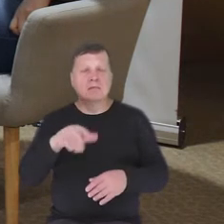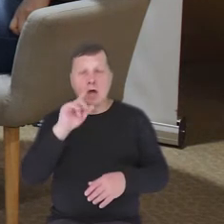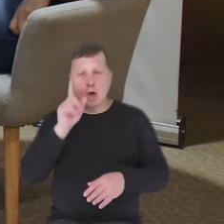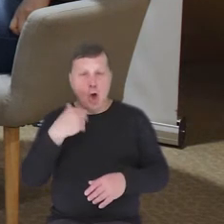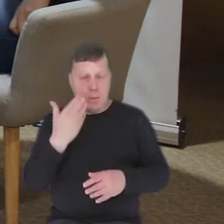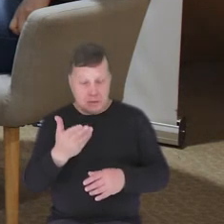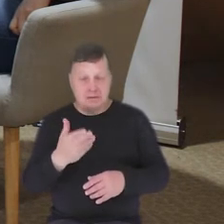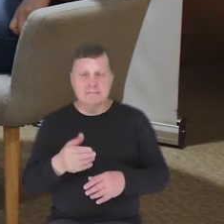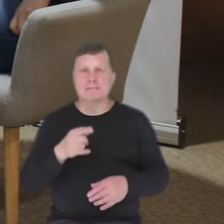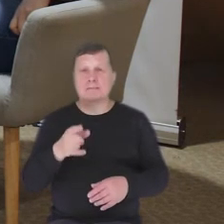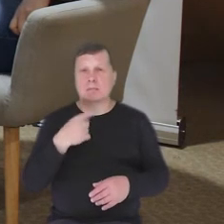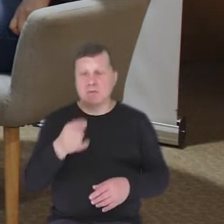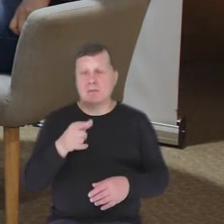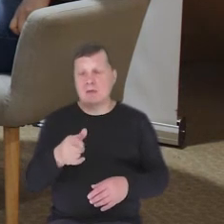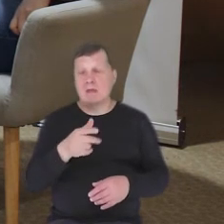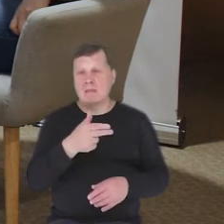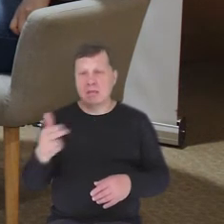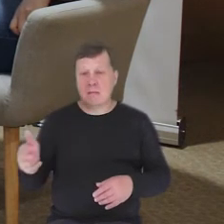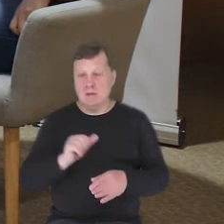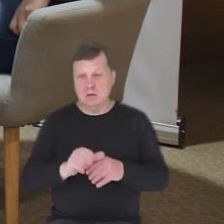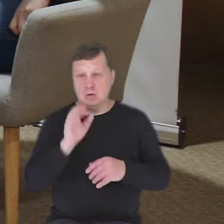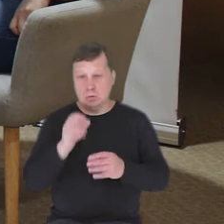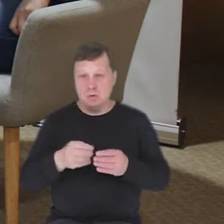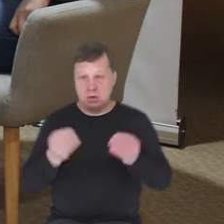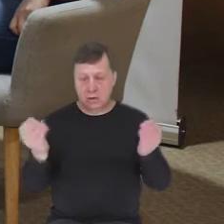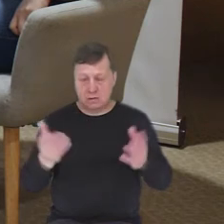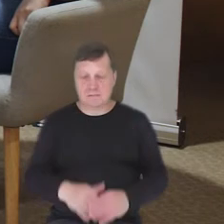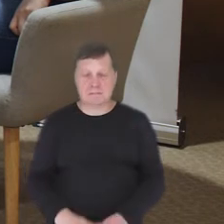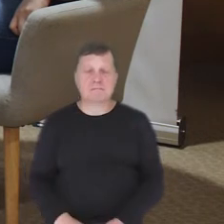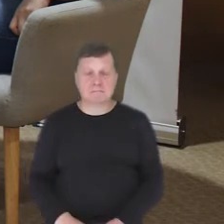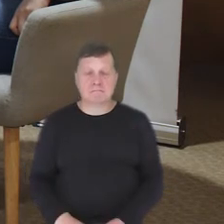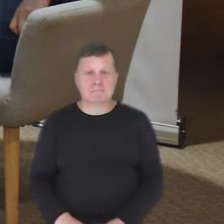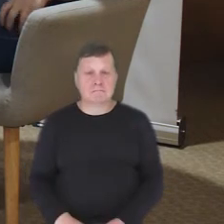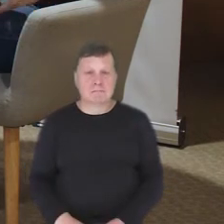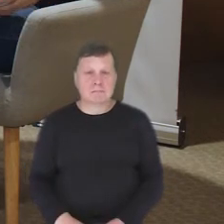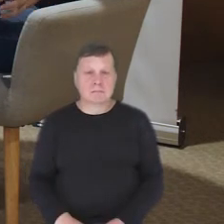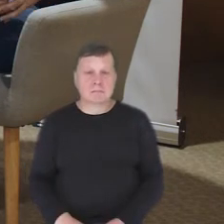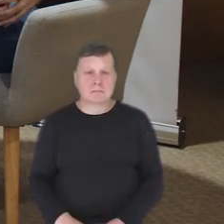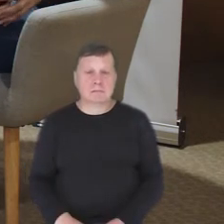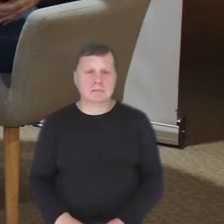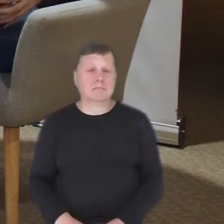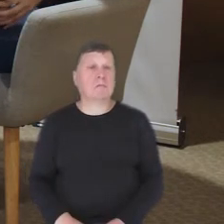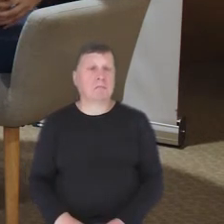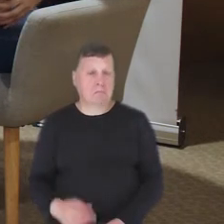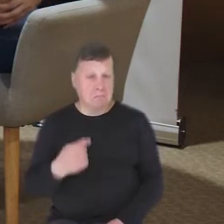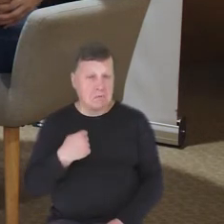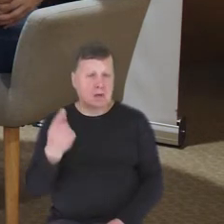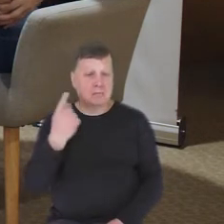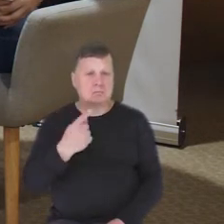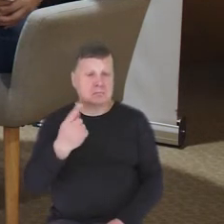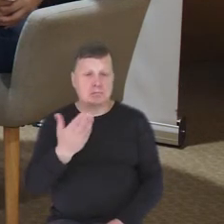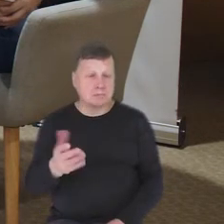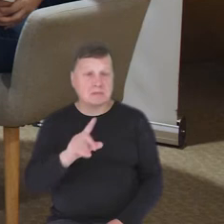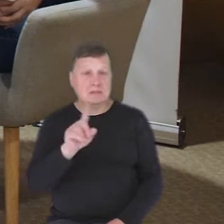temat bardzo dobrze rozwinie Edyta, jeżeli chodzi o tematykę inną. No myślę, że akurat te ziny